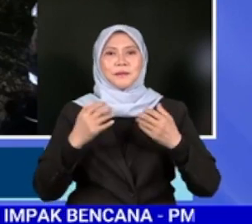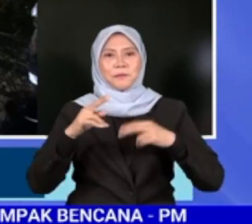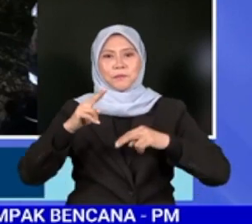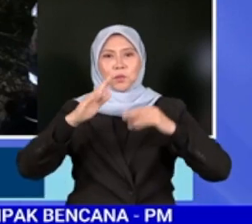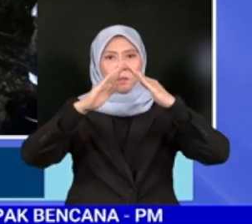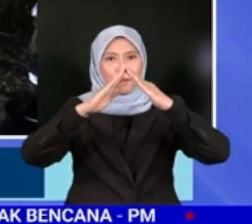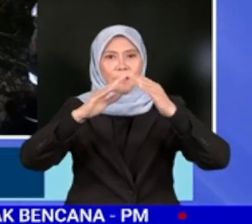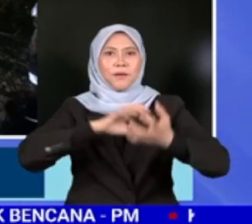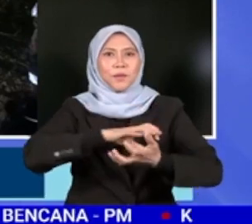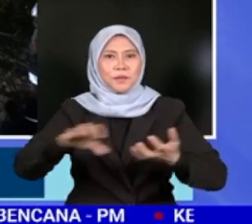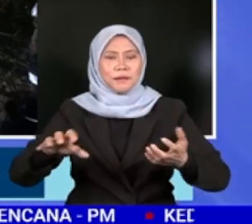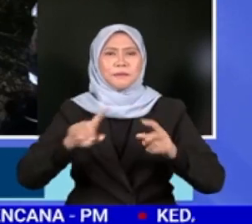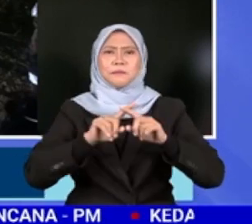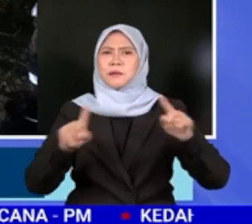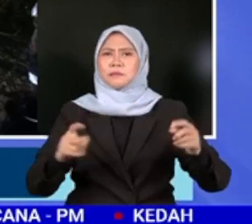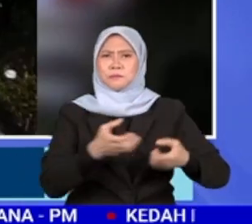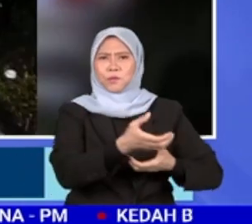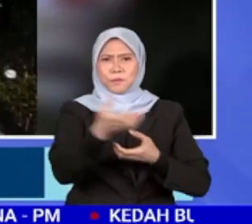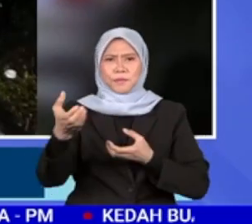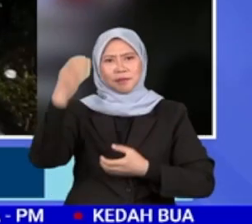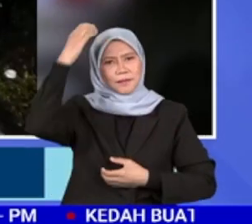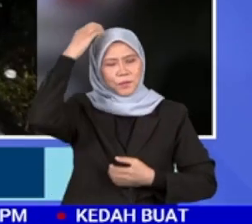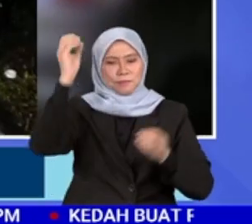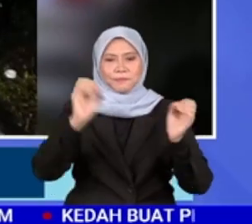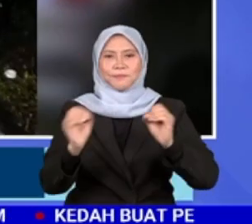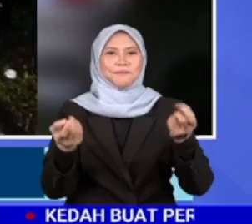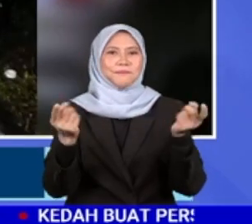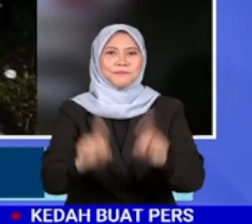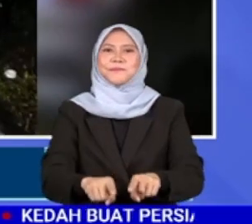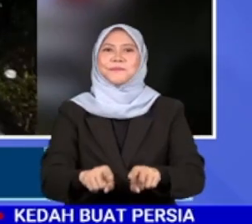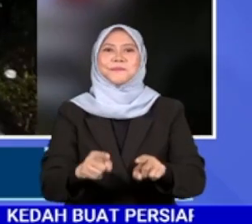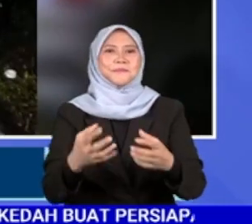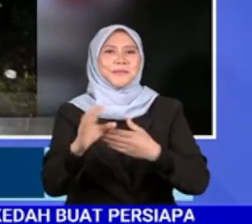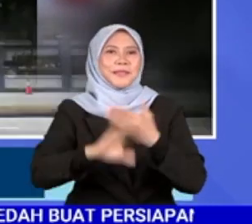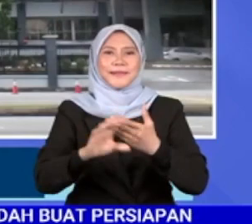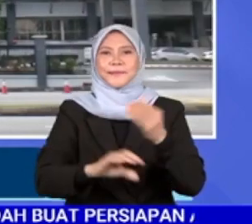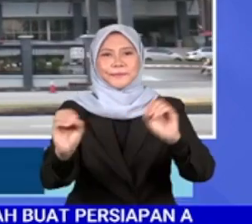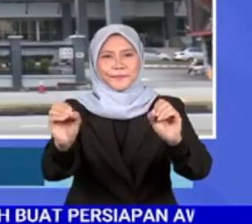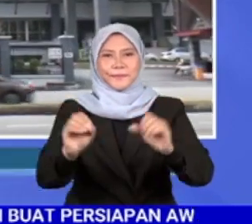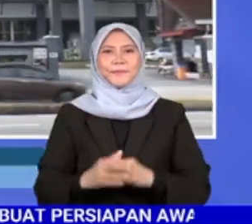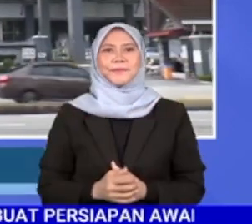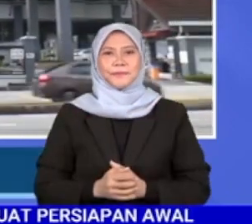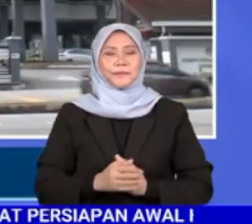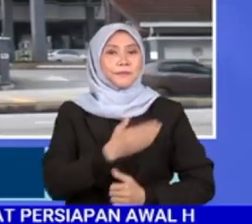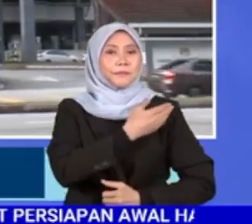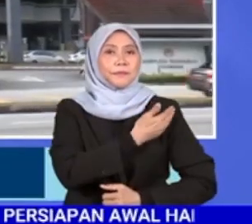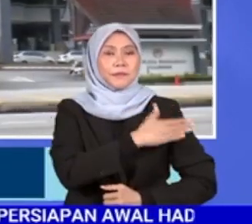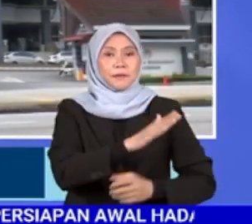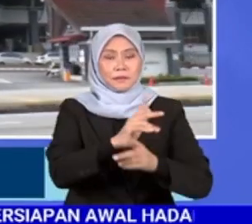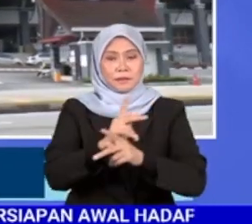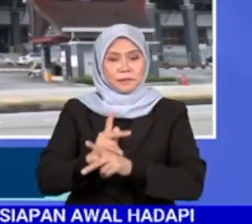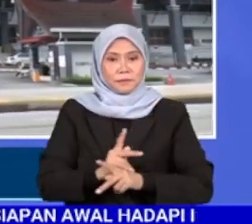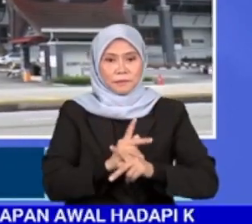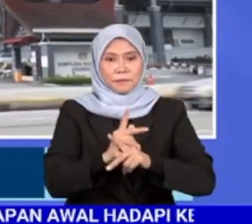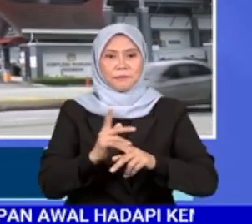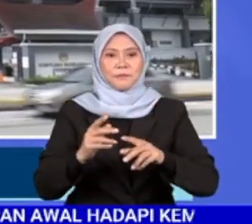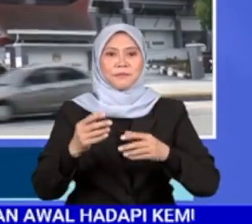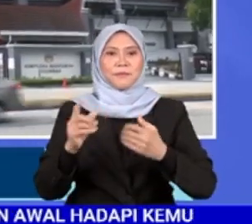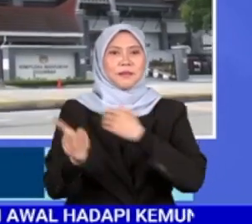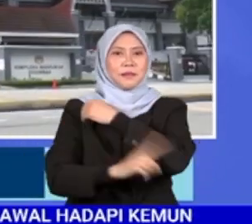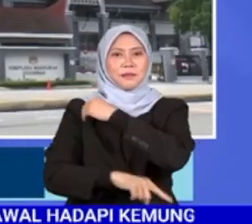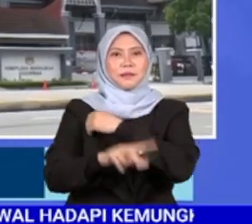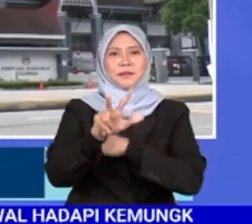rosak. Bomba Selangor bagaimanapun mengesahkan tiada mangsa terlibat insiden. Bekas penyelia keselamatan tapak binaan